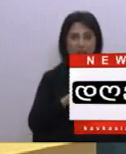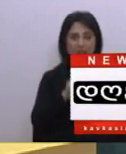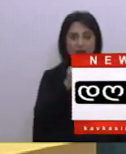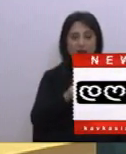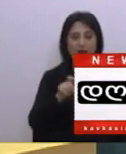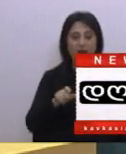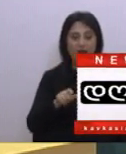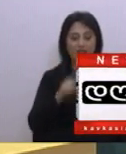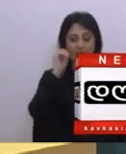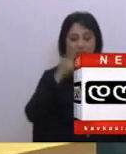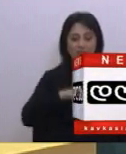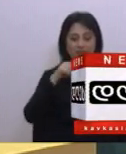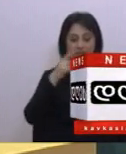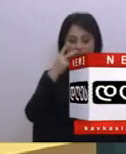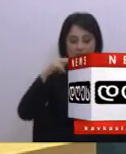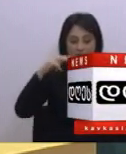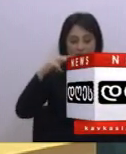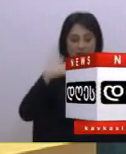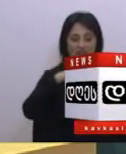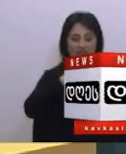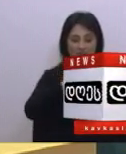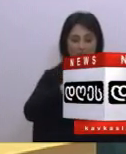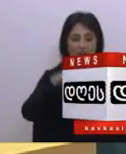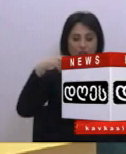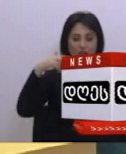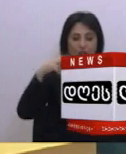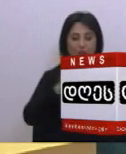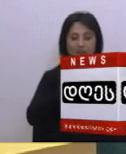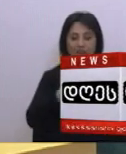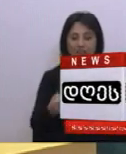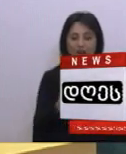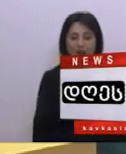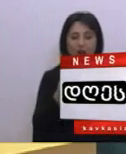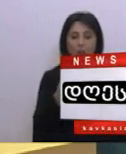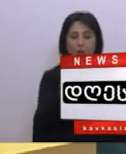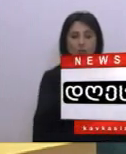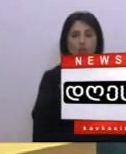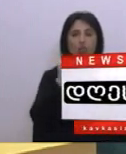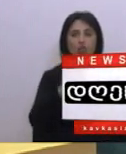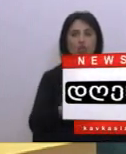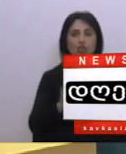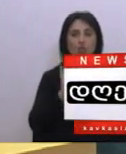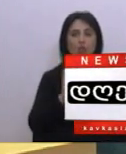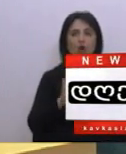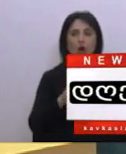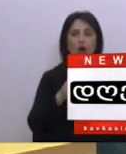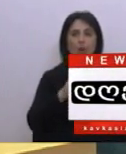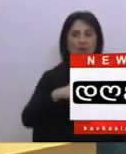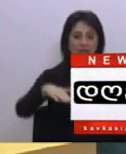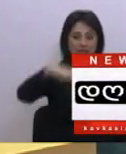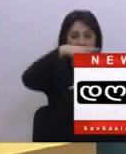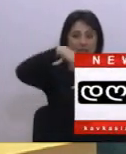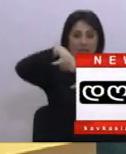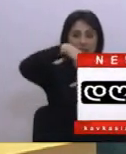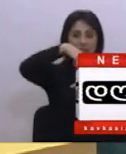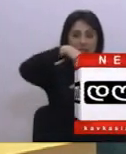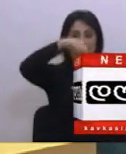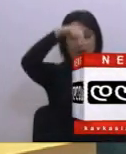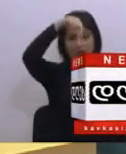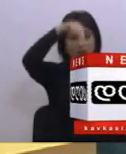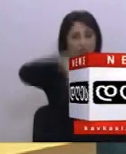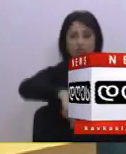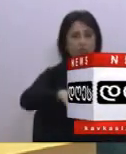adamianis, mihudes, vertrenebit, da, dronebit, vino besa armocena, șe sa zlebeli, am holod mitis zedapirze,